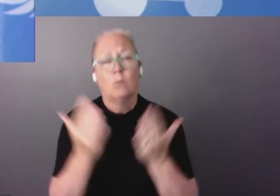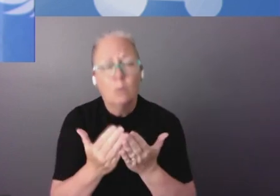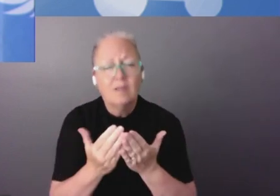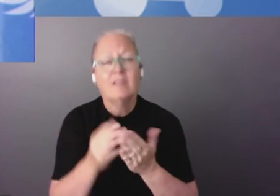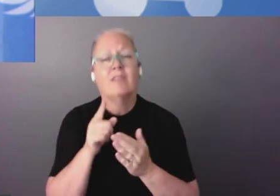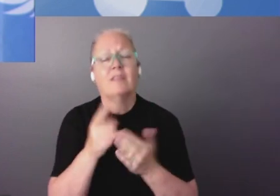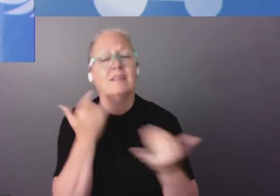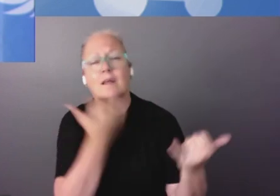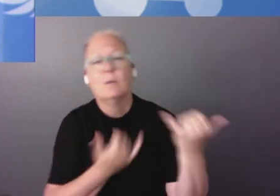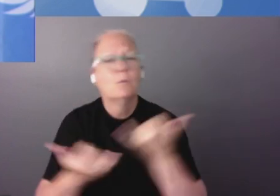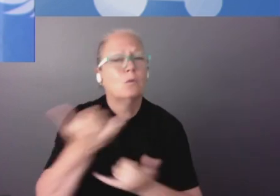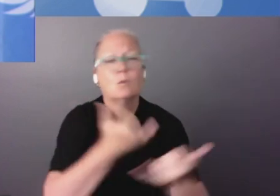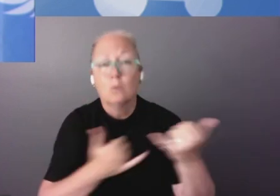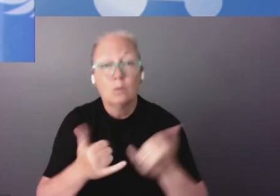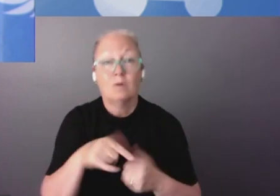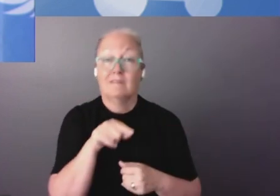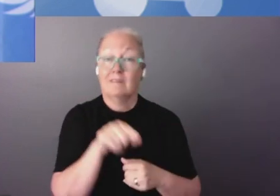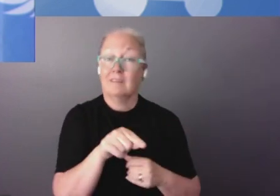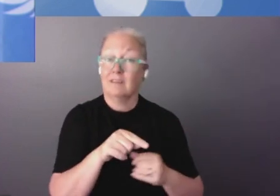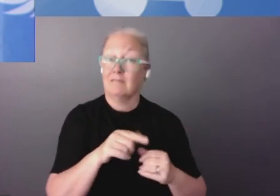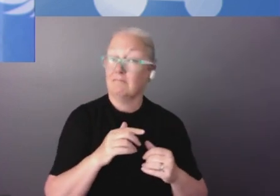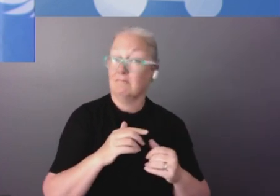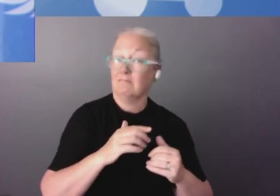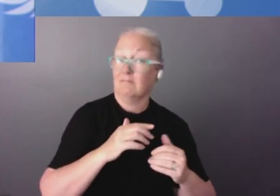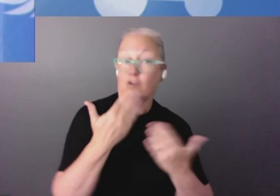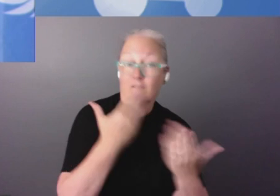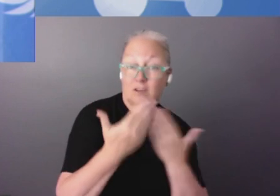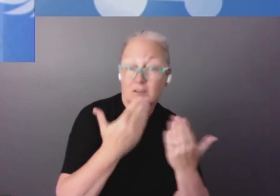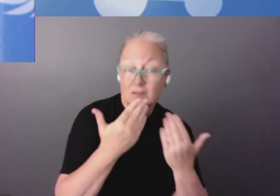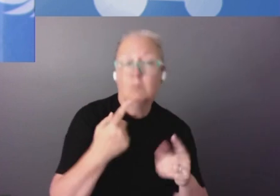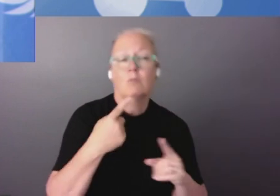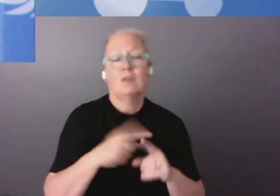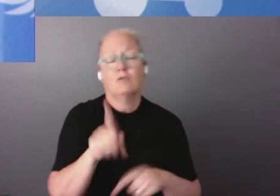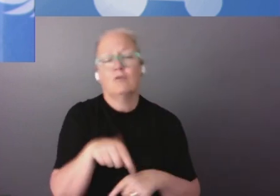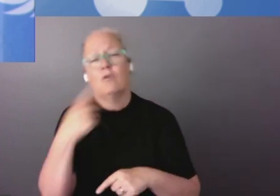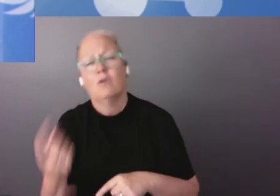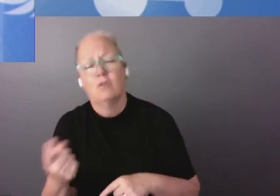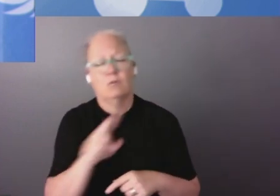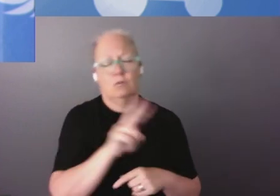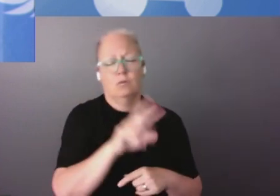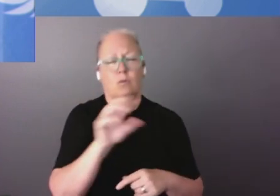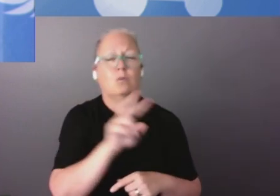podczas konferencji, która tam się będzie odbywać. Będą w tej konferencji uczestniczyć